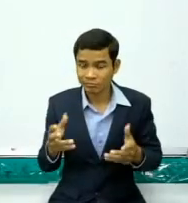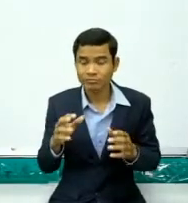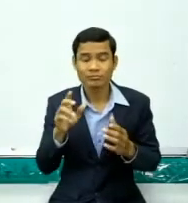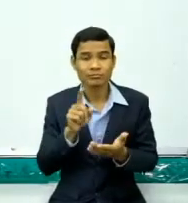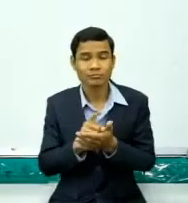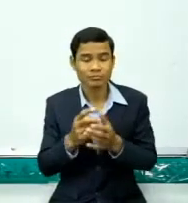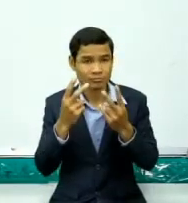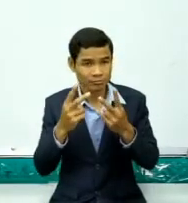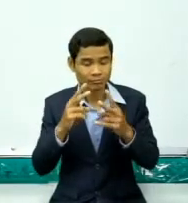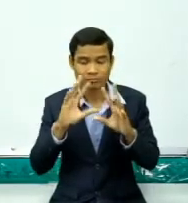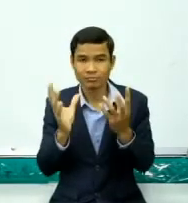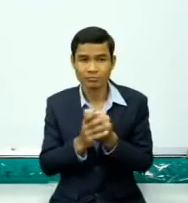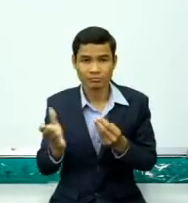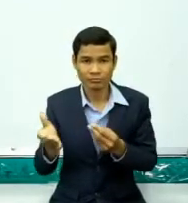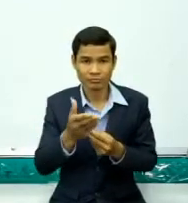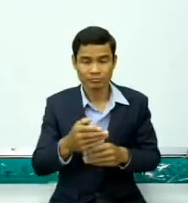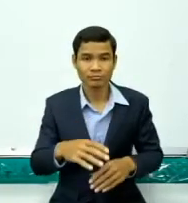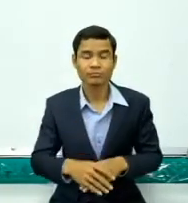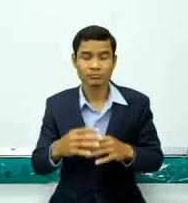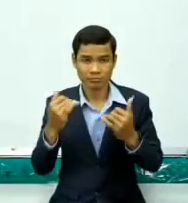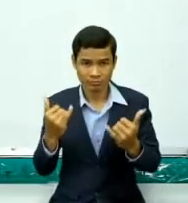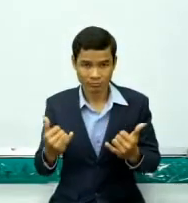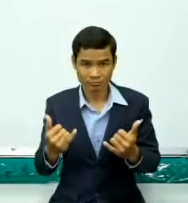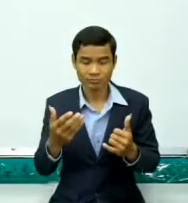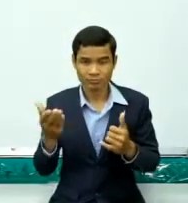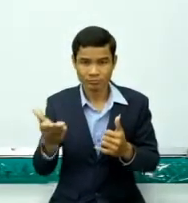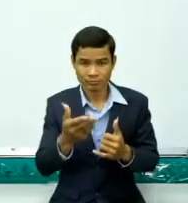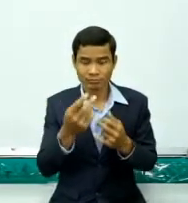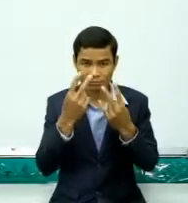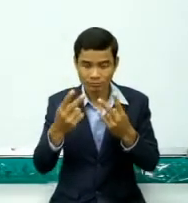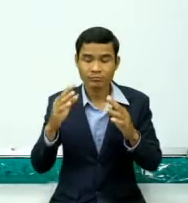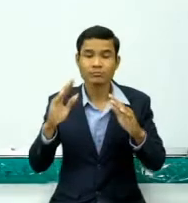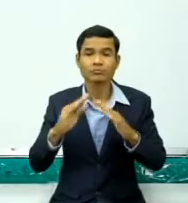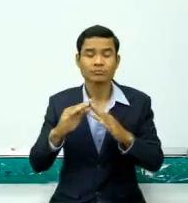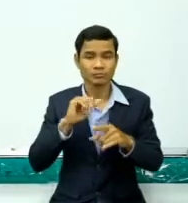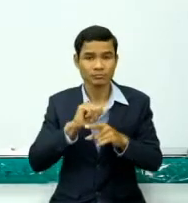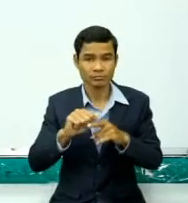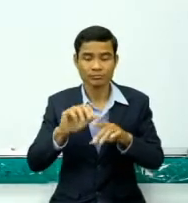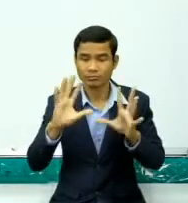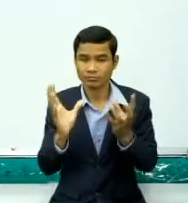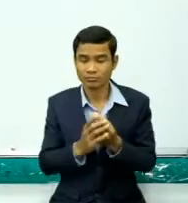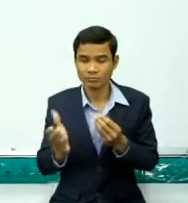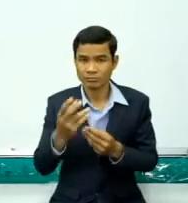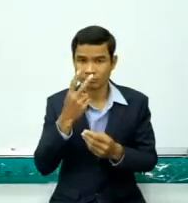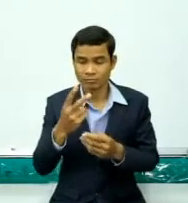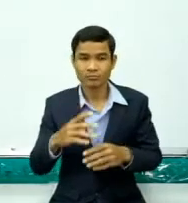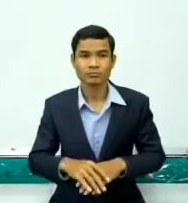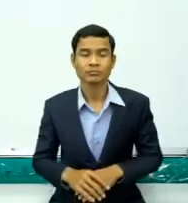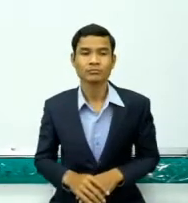Chơi một tiếng to tình ọc nên. Ai lỡ, chúng ta tốt cái cáp tè tặng ở khả nế con.